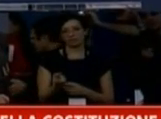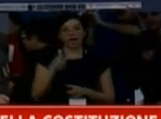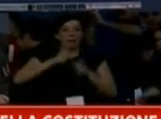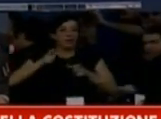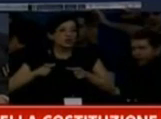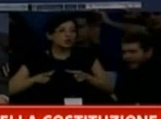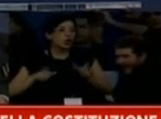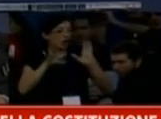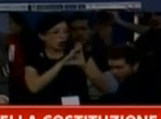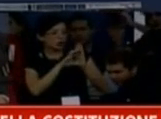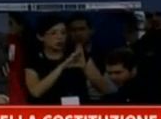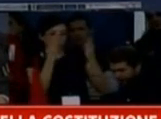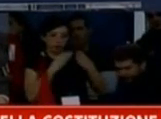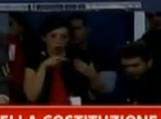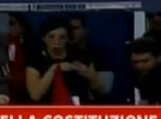costituzionalisti.